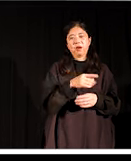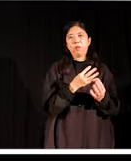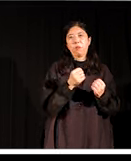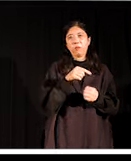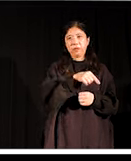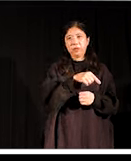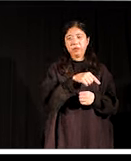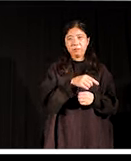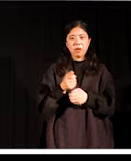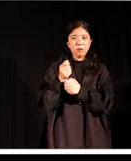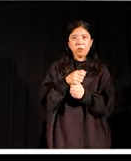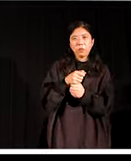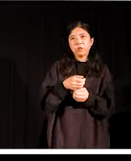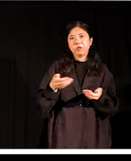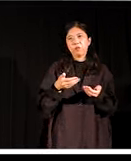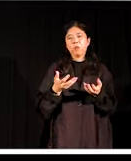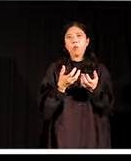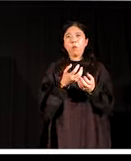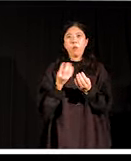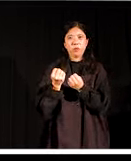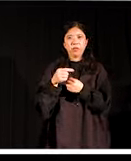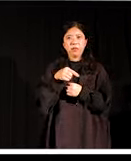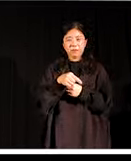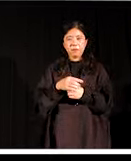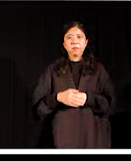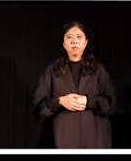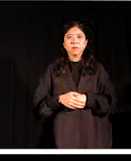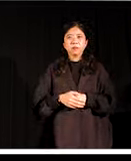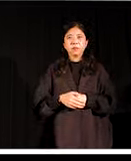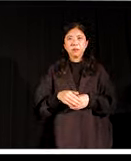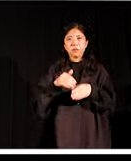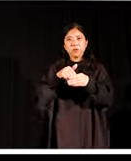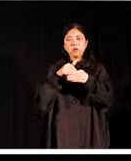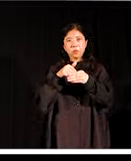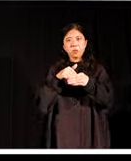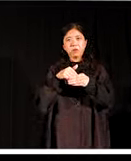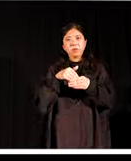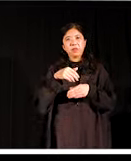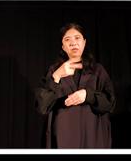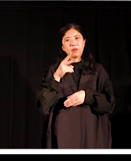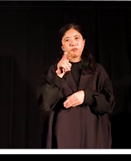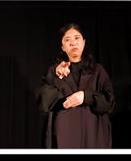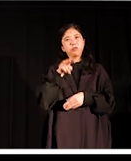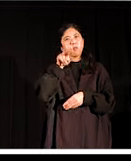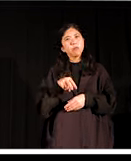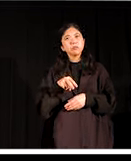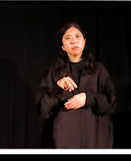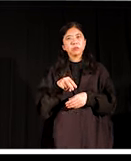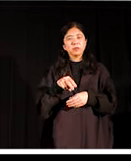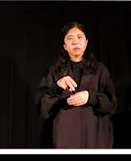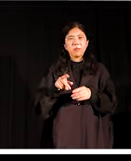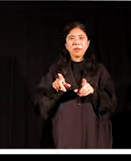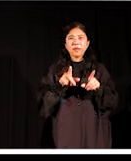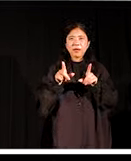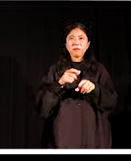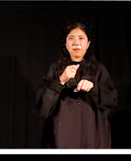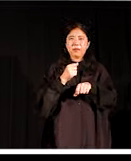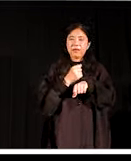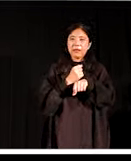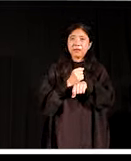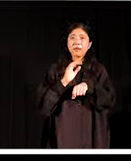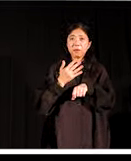あのどうしても最低賃金っていうのが200ドル未満あの非常にこう生活としてはそんなに楽ではないけどただあの